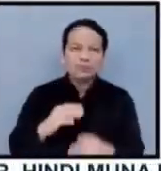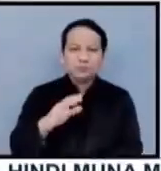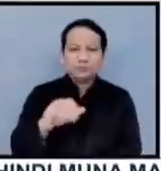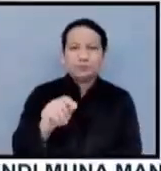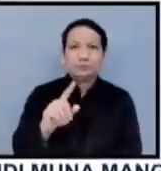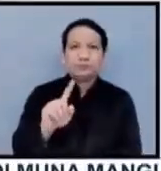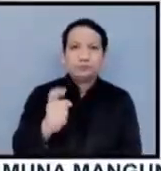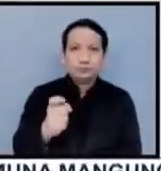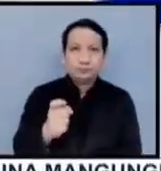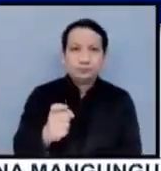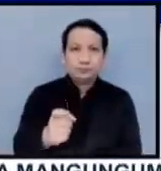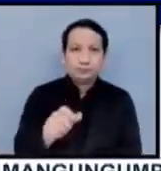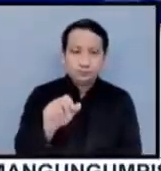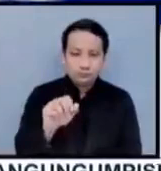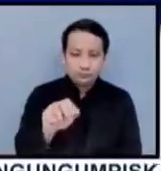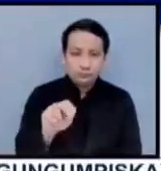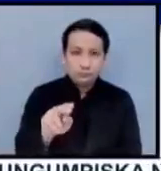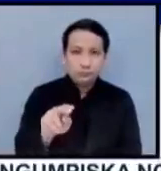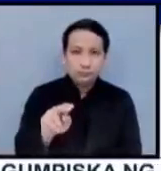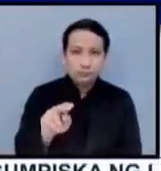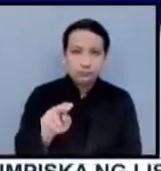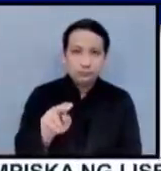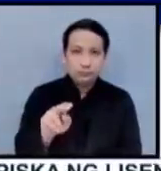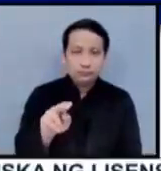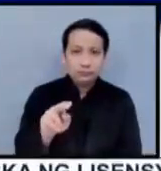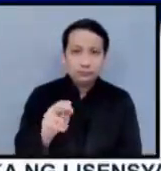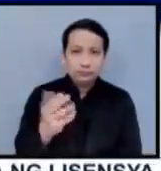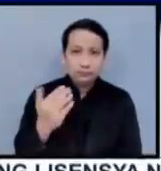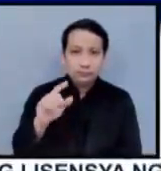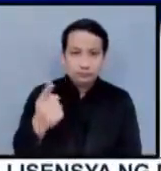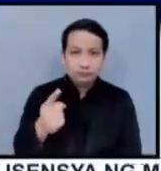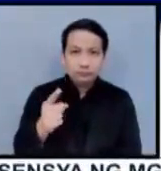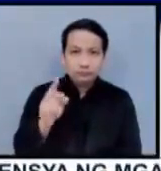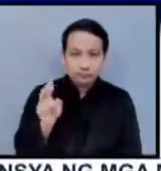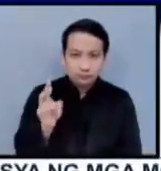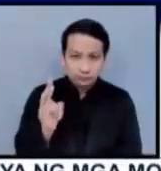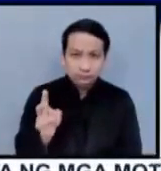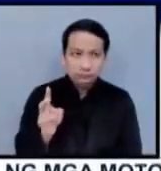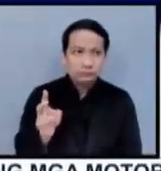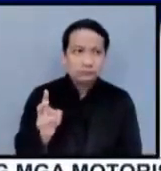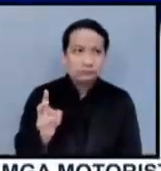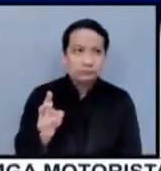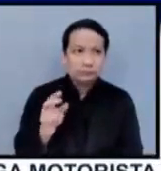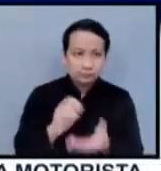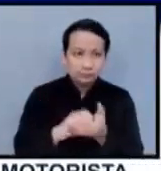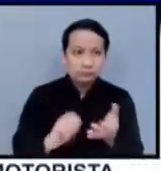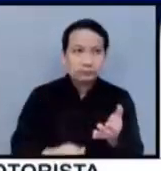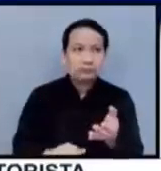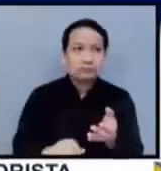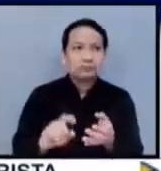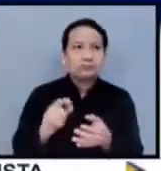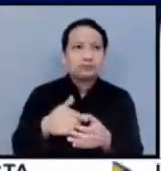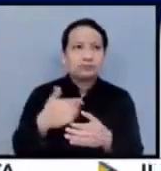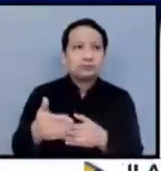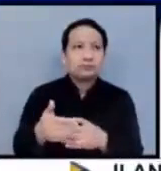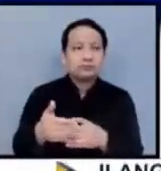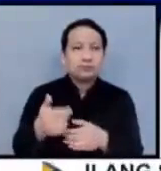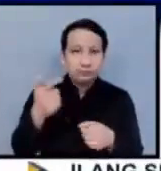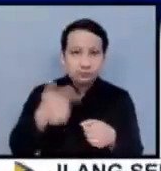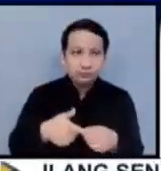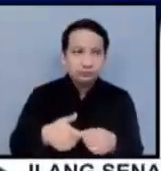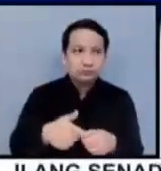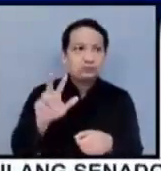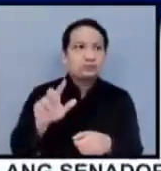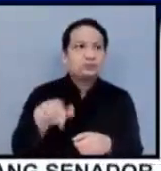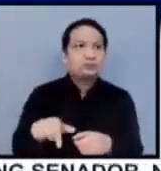alas 12:01 ng hating gabi. 1 peso at 70 centavos ang bawas sa kada litro ng kanilang gasolina. 3 pesos at